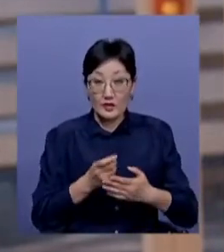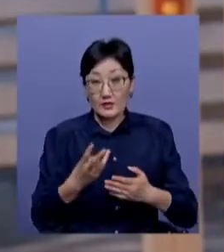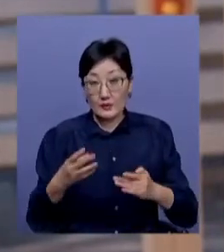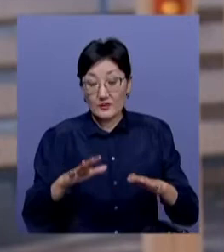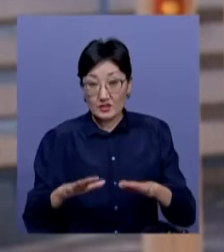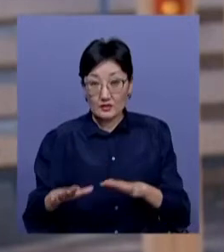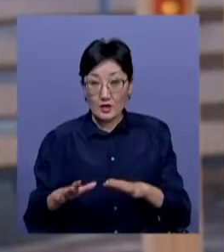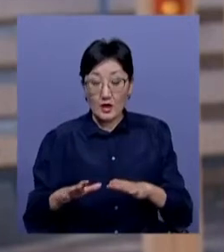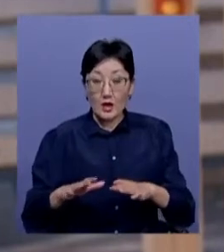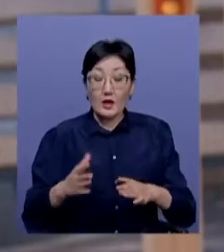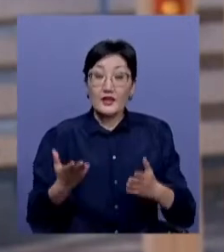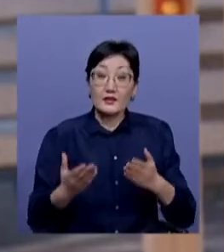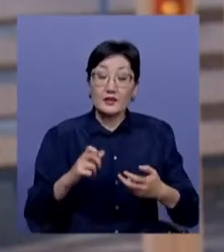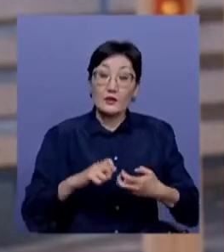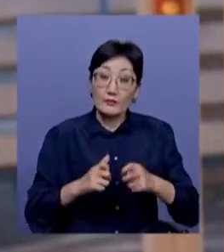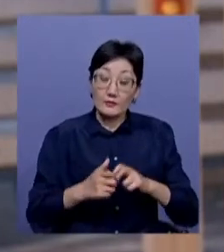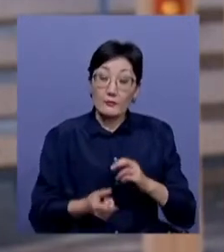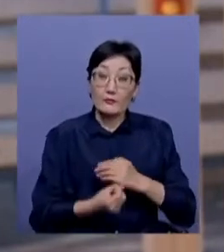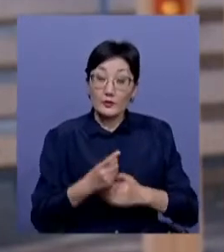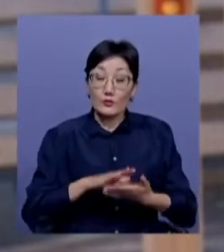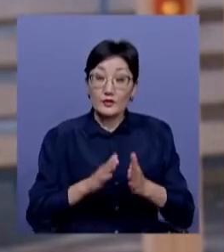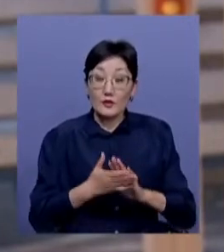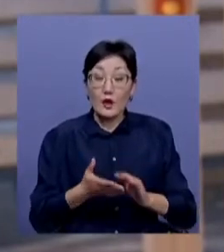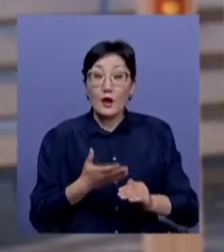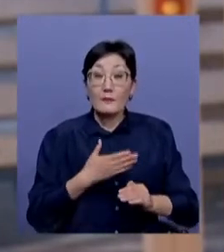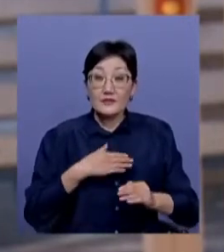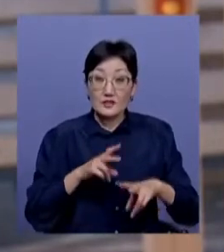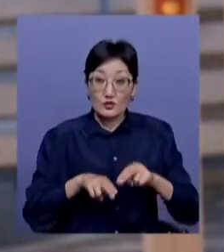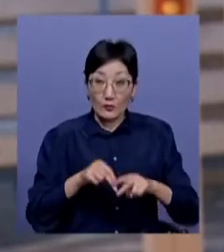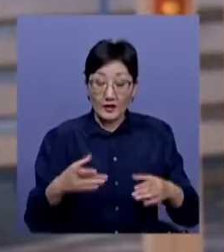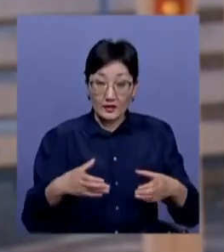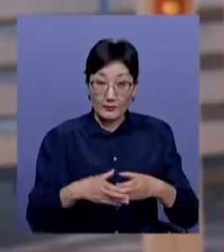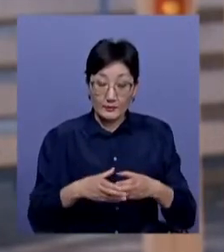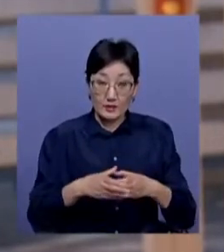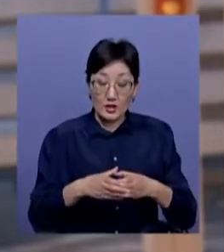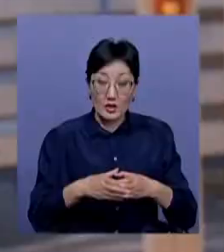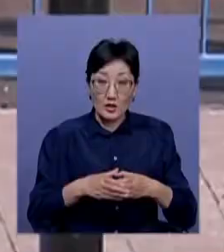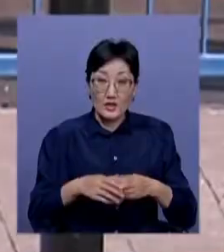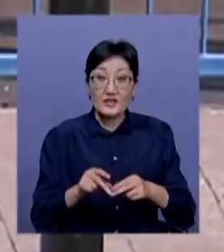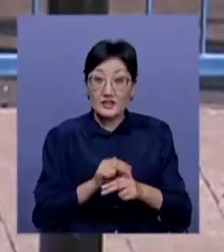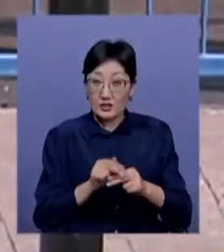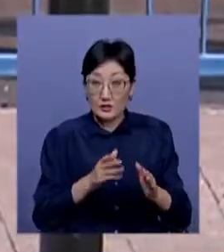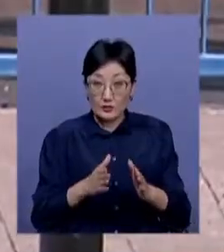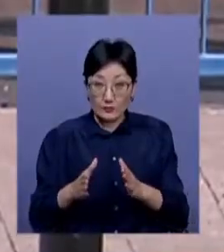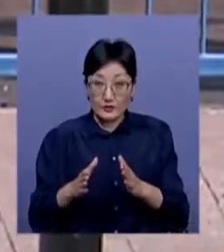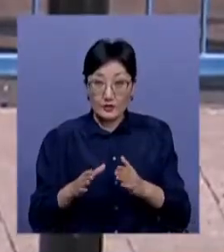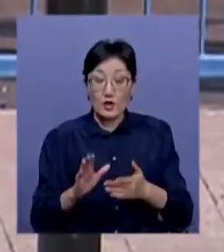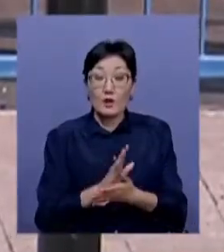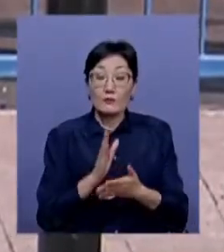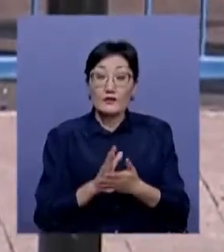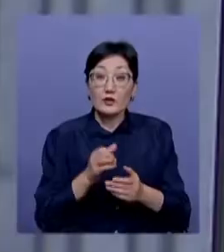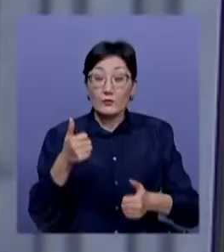жерінде ақаулар, кемшіліктер болса, оны біздің мердігер ұйымдар жояды. Ізінала баспасөз